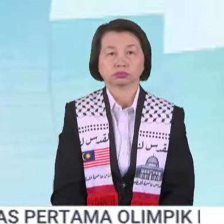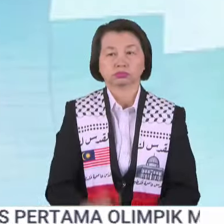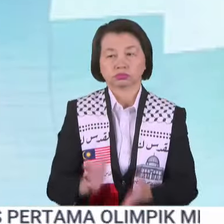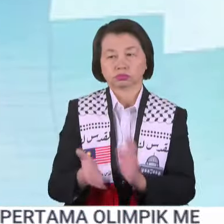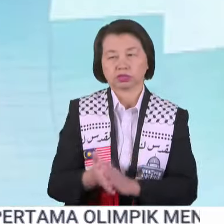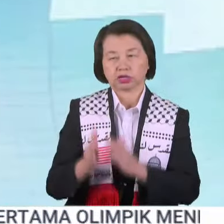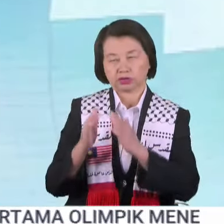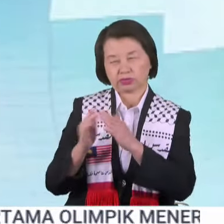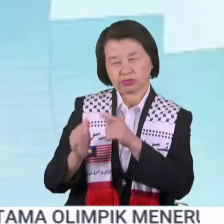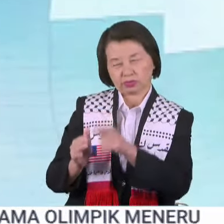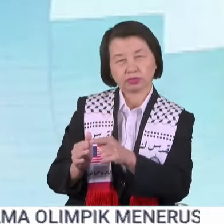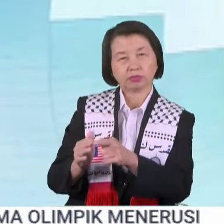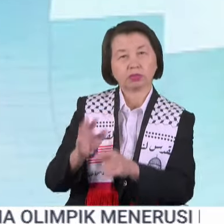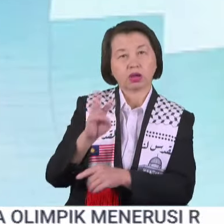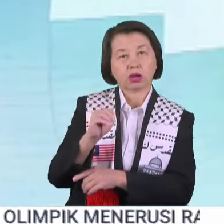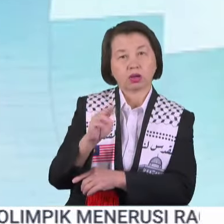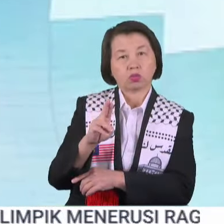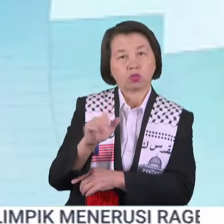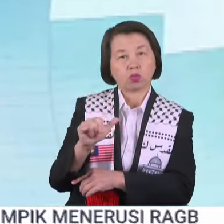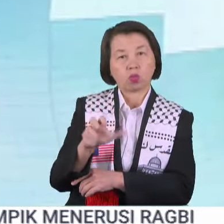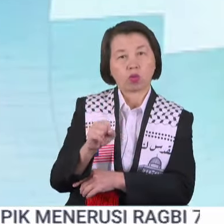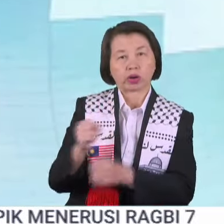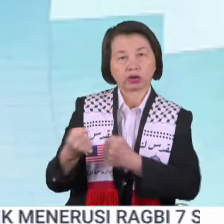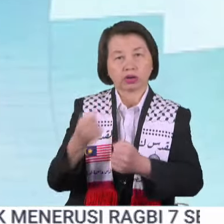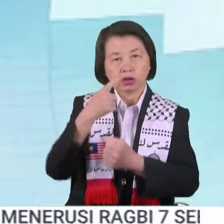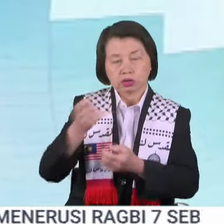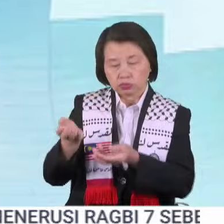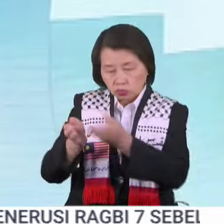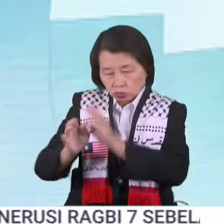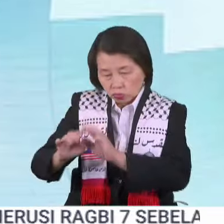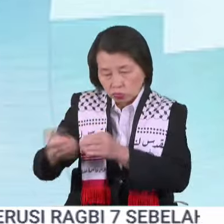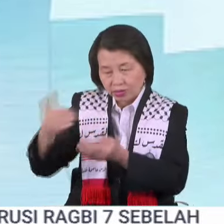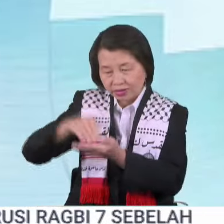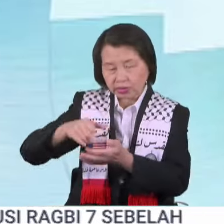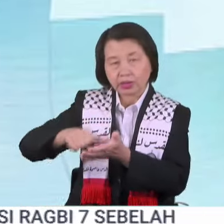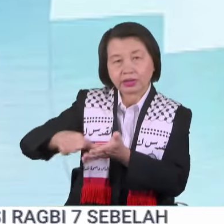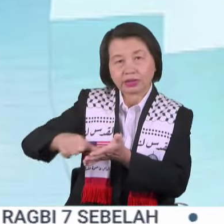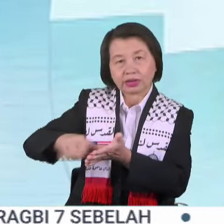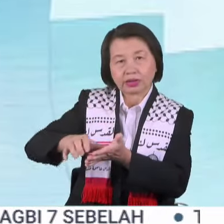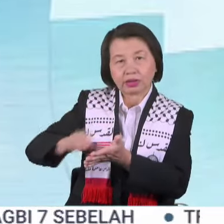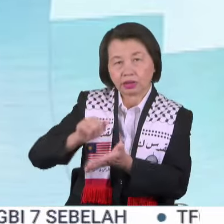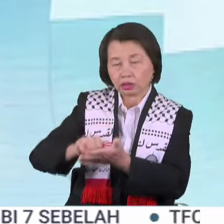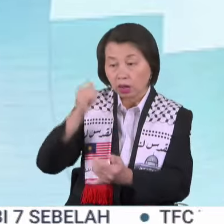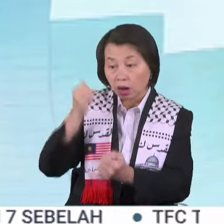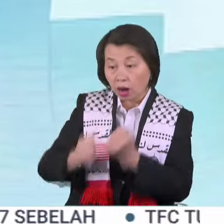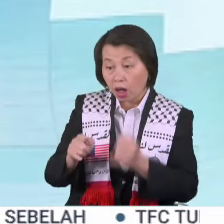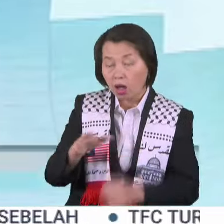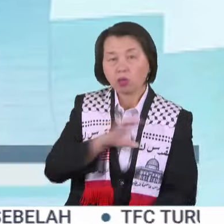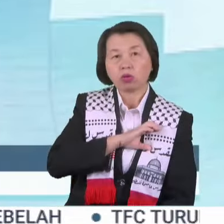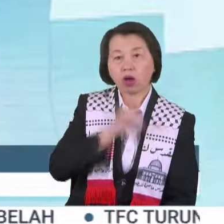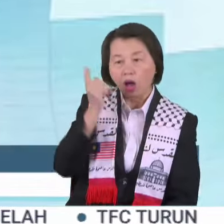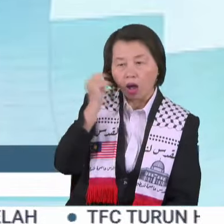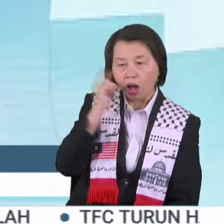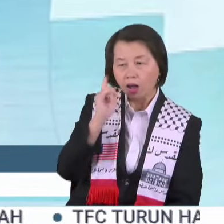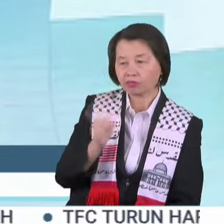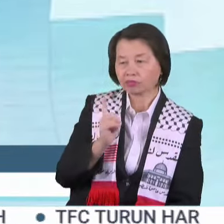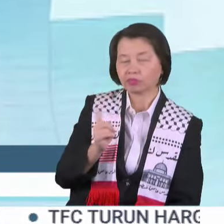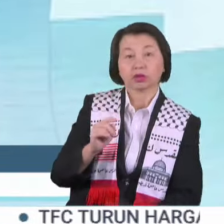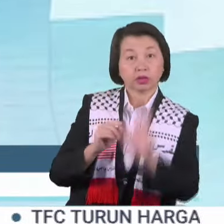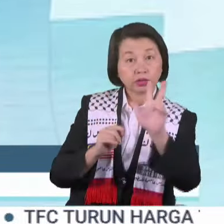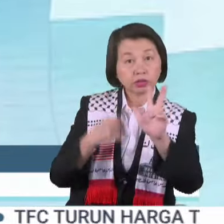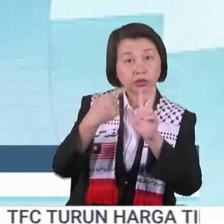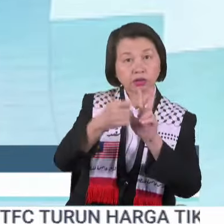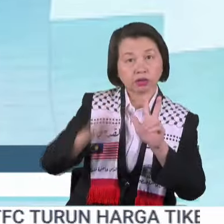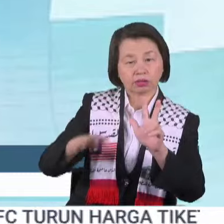Jadikan rumah di kawasan Muara Sungai untuk pembungkusan semula dadah. Perbuatan itu akhirnya berjaya dihidu polis apabila tiga